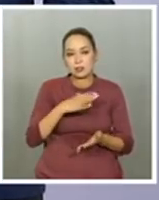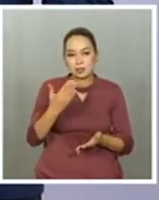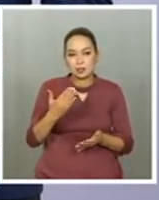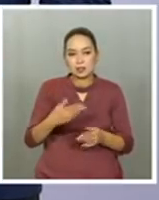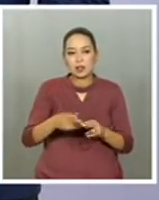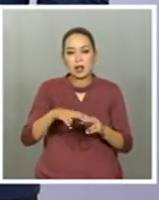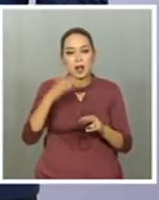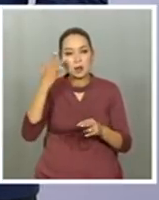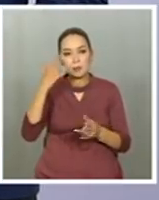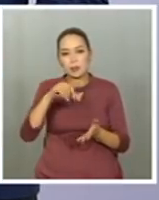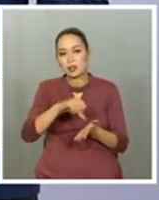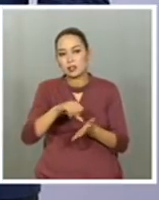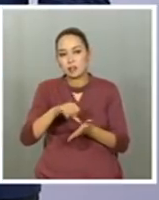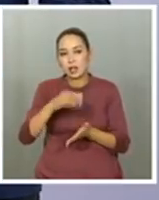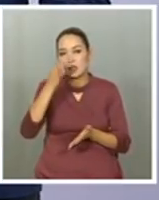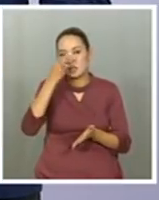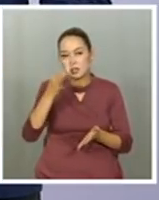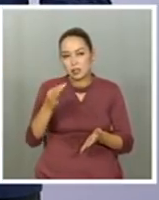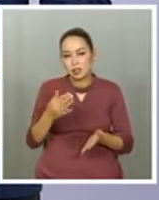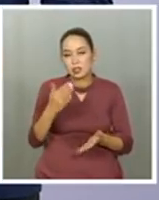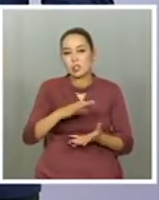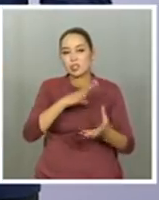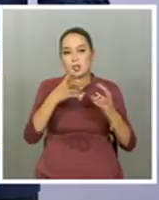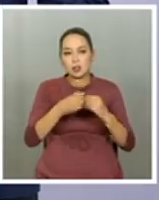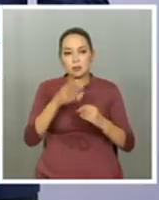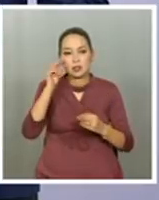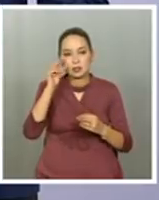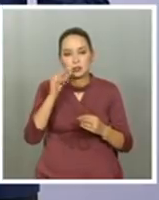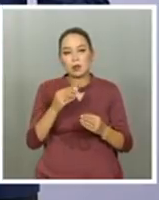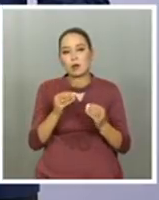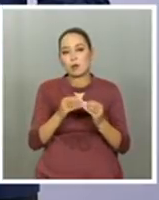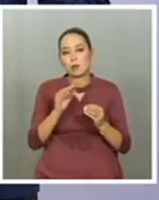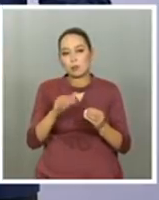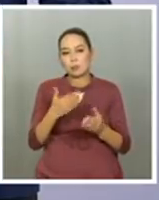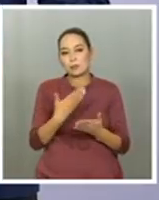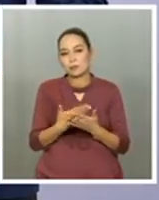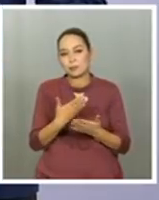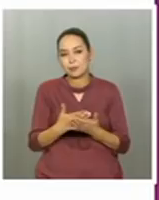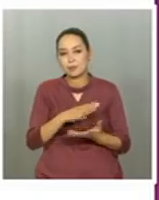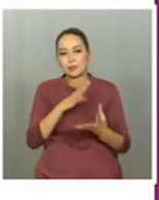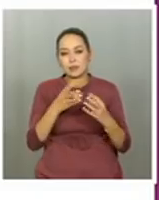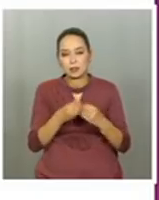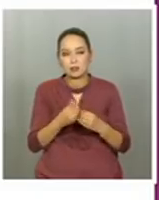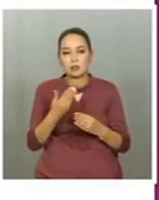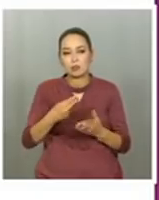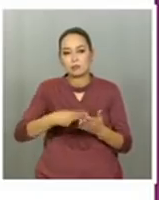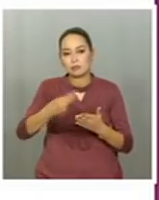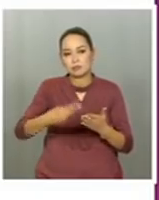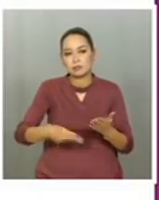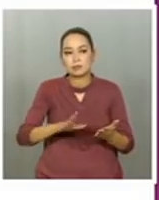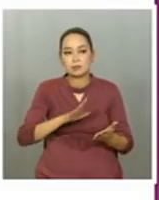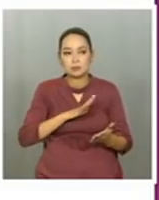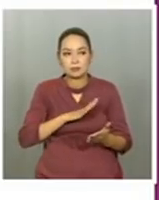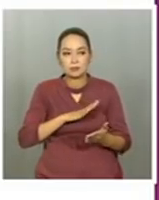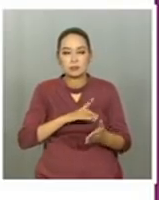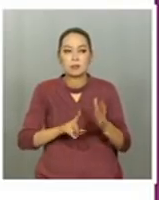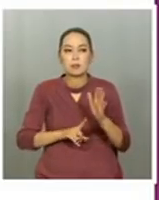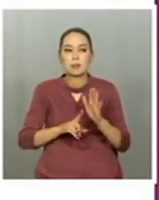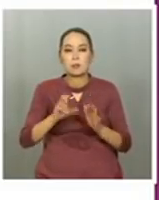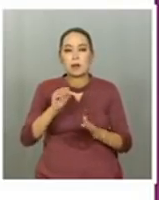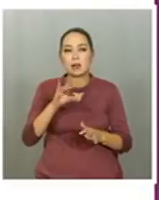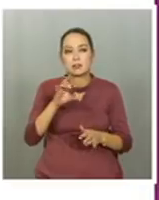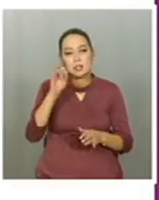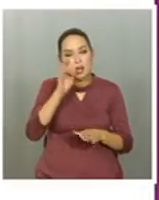Франция, Германия жалпы саны 10-нан астам мемлекет қол қойған болатын. Батыс елдерімен қысыра байланыстарына